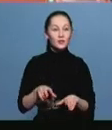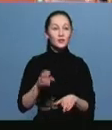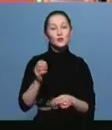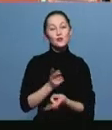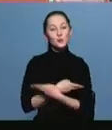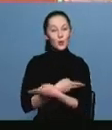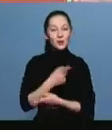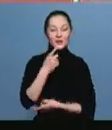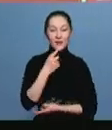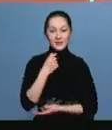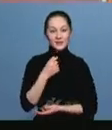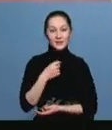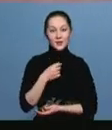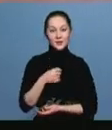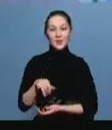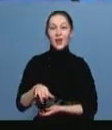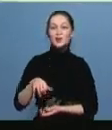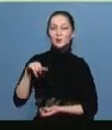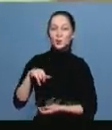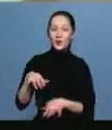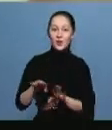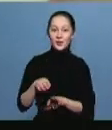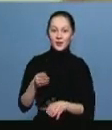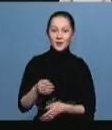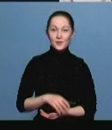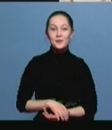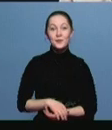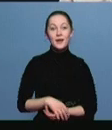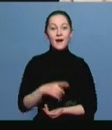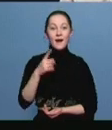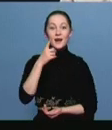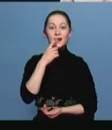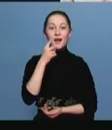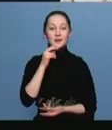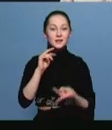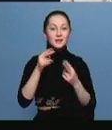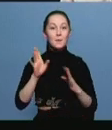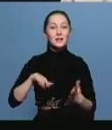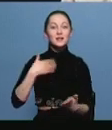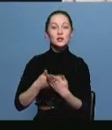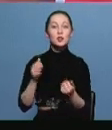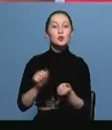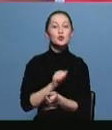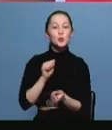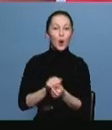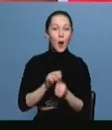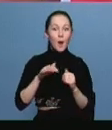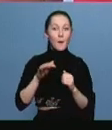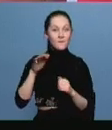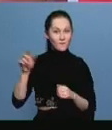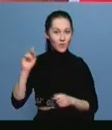футболки красные, сумки вот такие. Красный берет означает принадлежность к сухопутным войскам. Появятся в